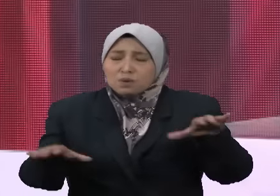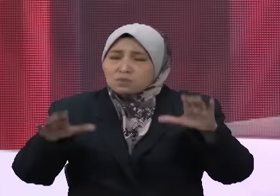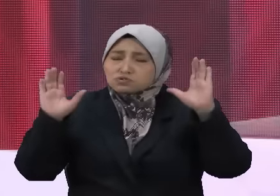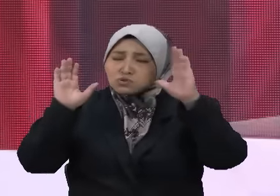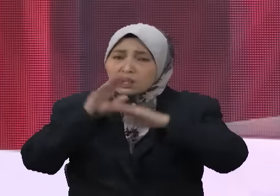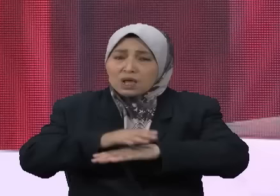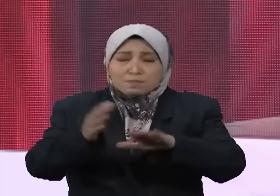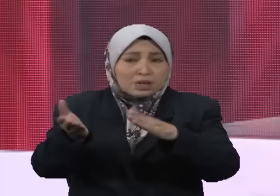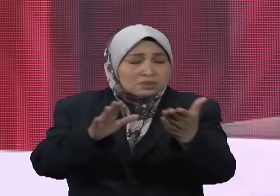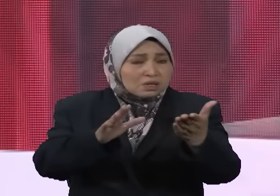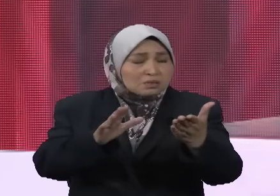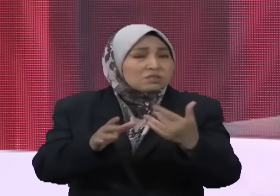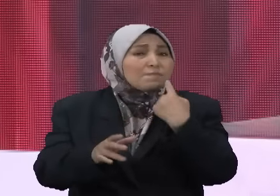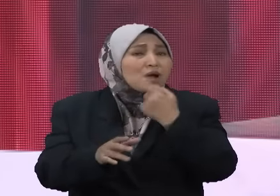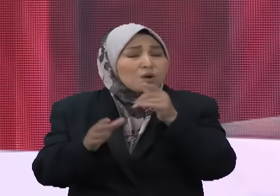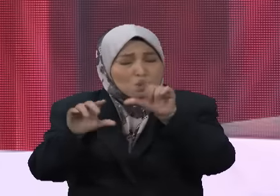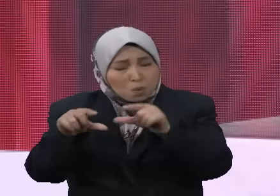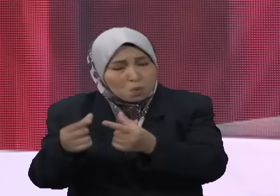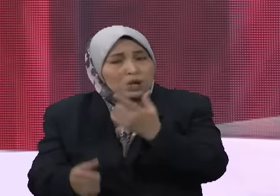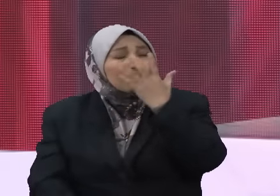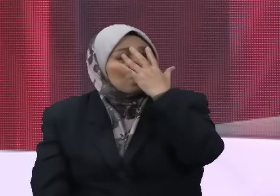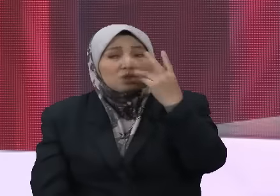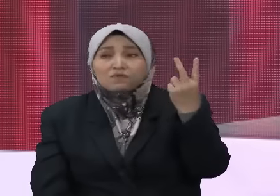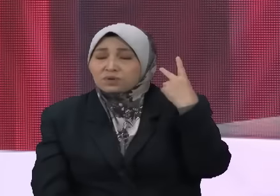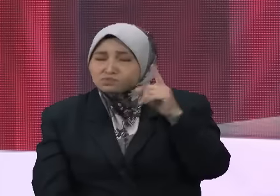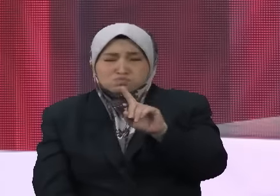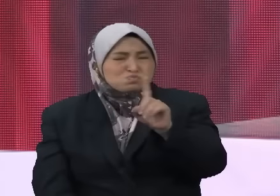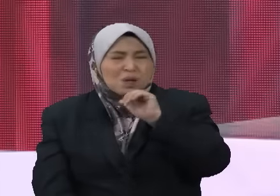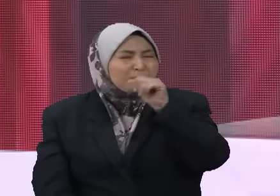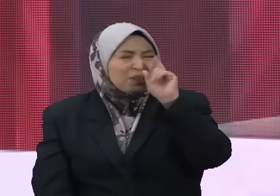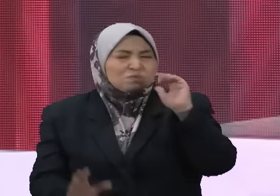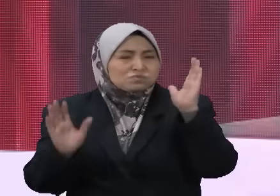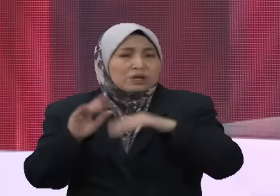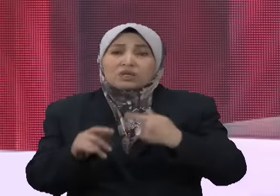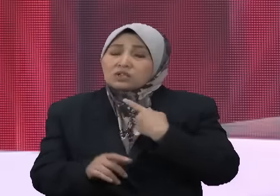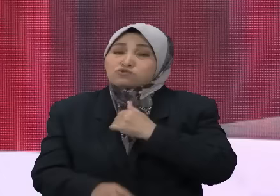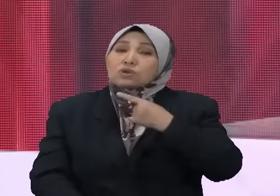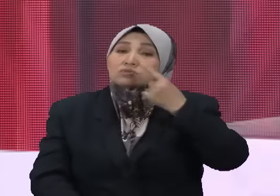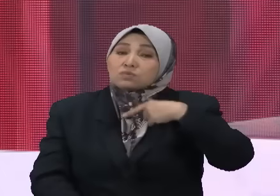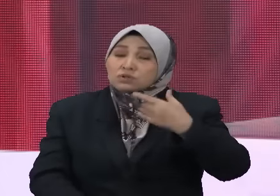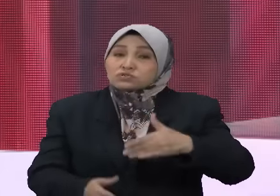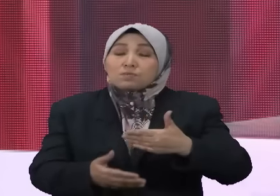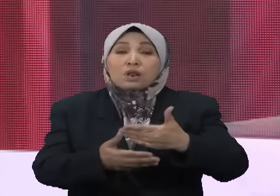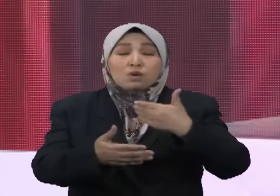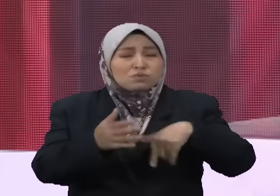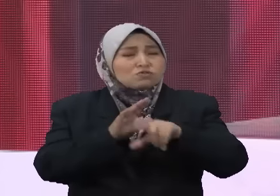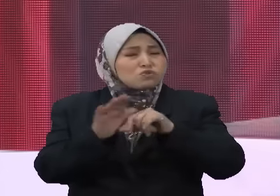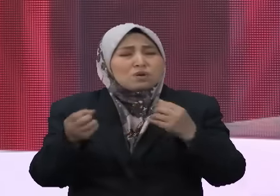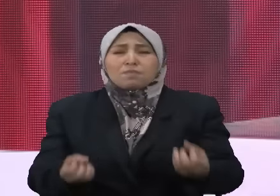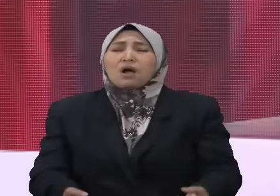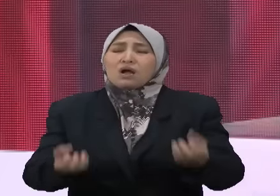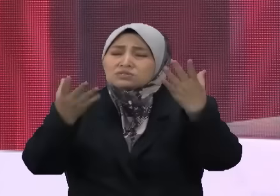mati di antara mereka iaitu siapa golongan munafik sepertimana yang kita pernah Sebutkan sebelum ini surah ini banyak